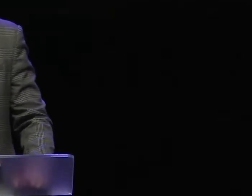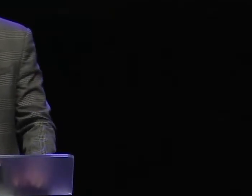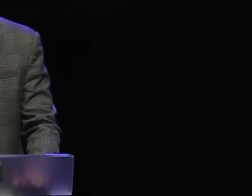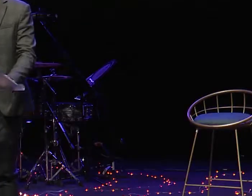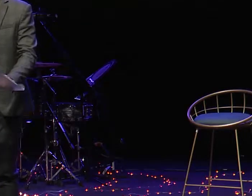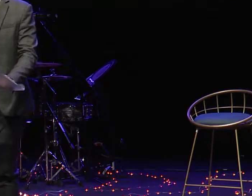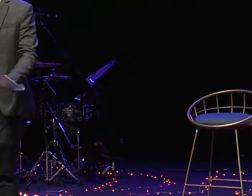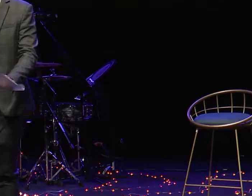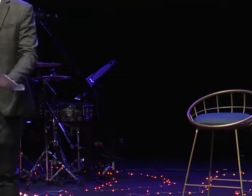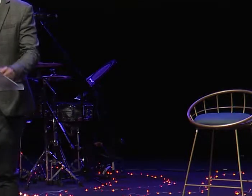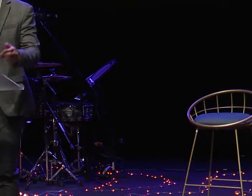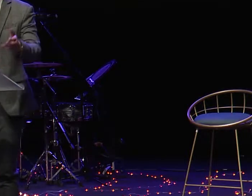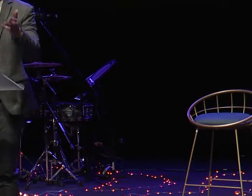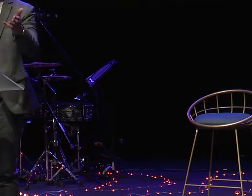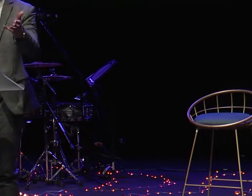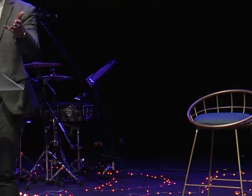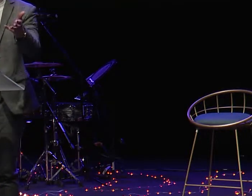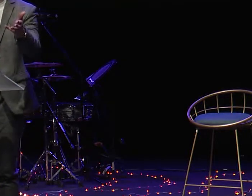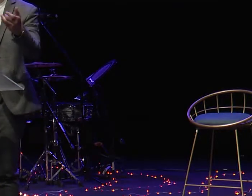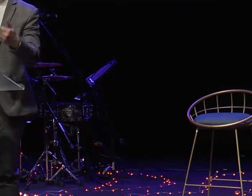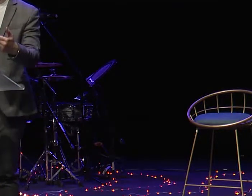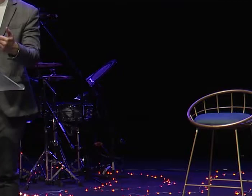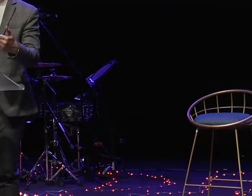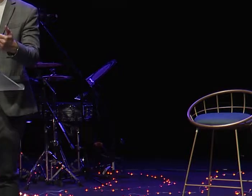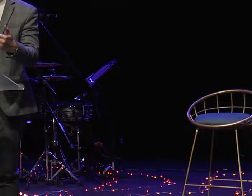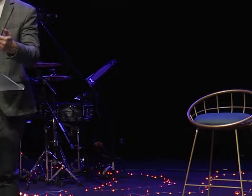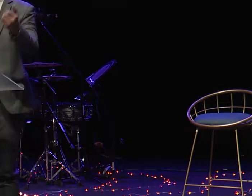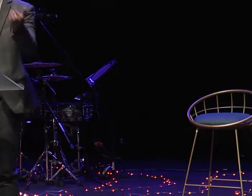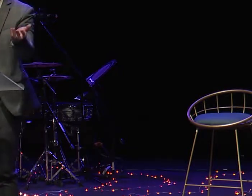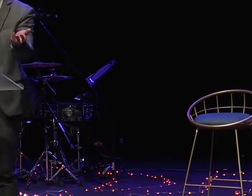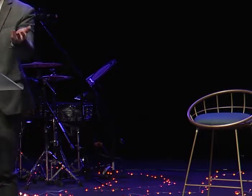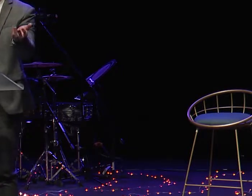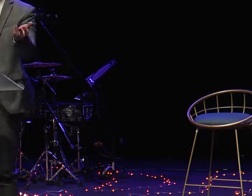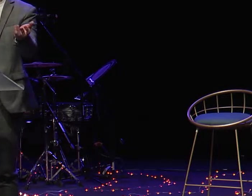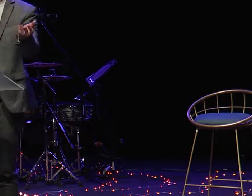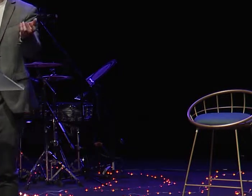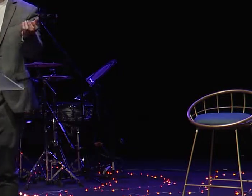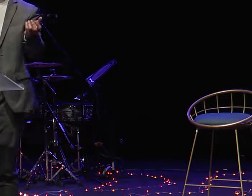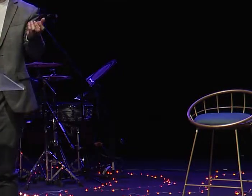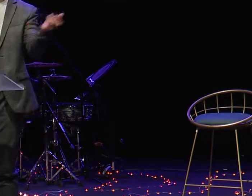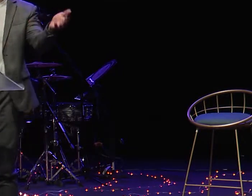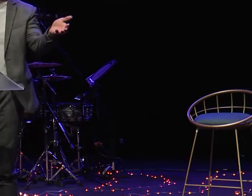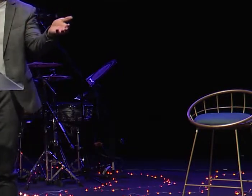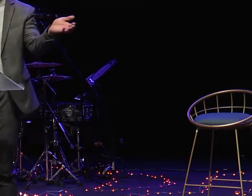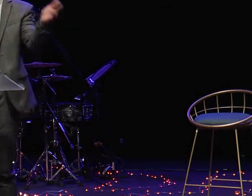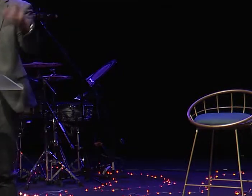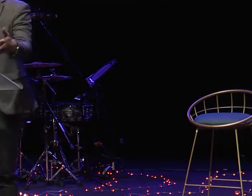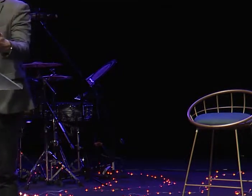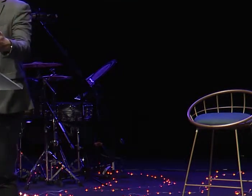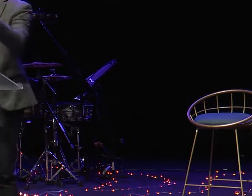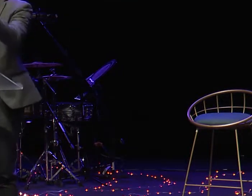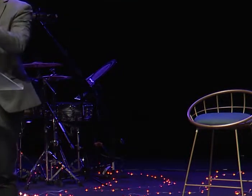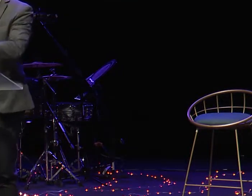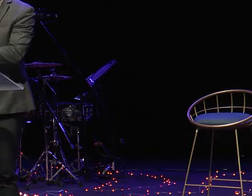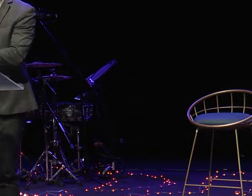ilahi di baliknya? Mungkin Anda pergi ke situ dulu adalah karena pindah serumah. Atau karena studi